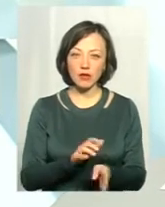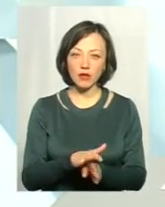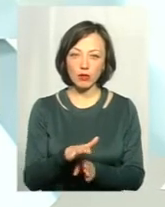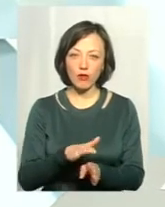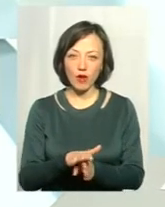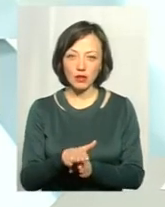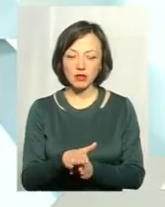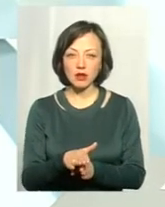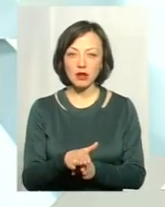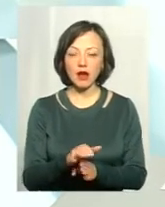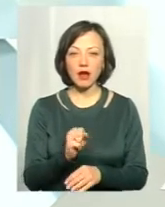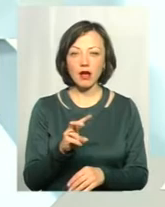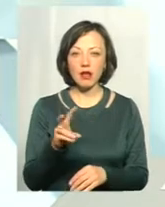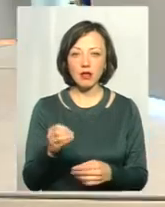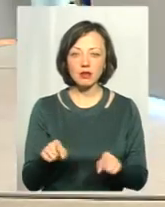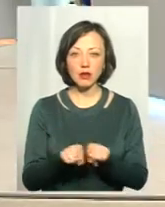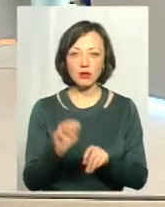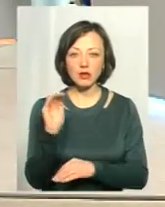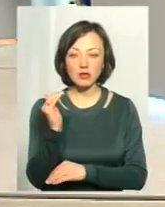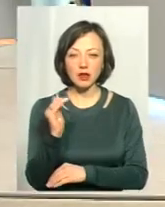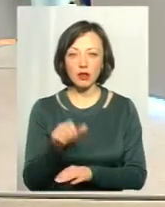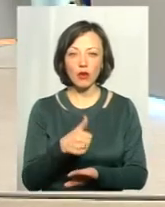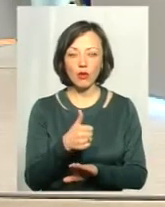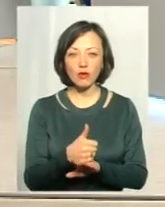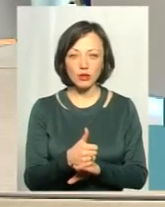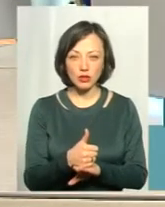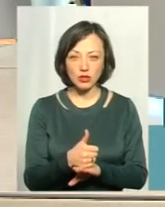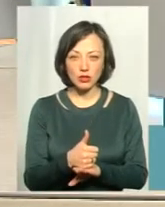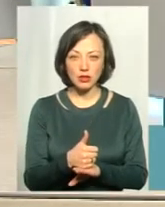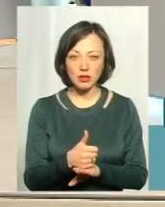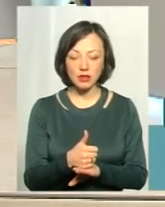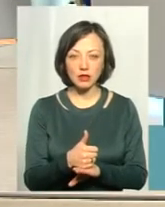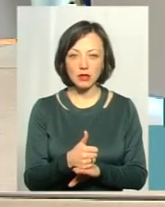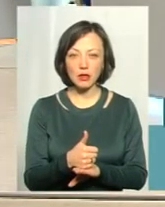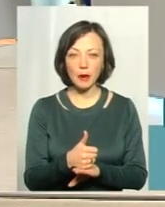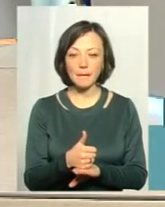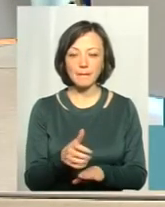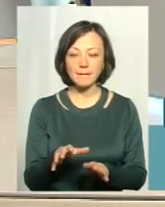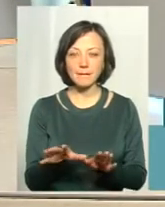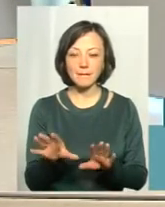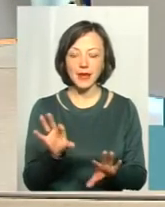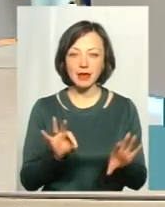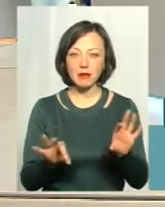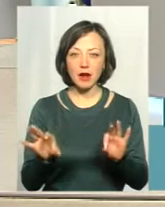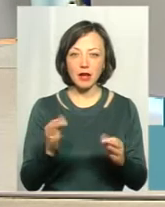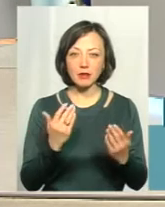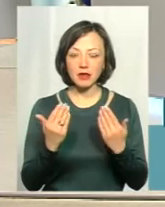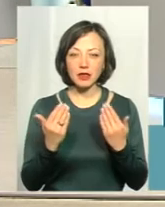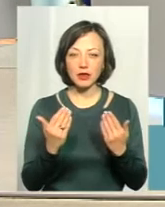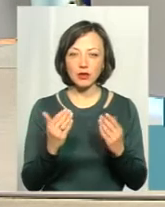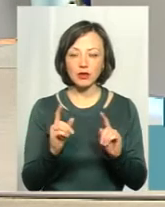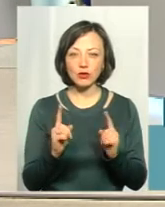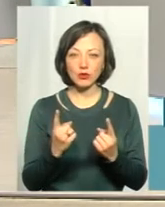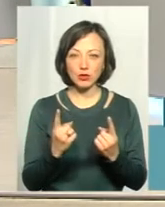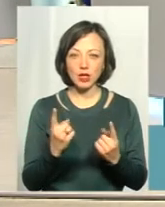відбуватися. Однак з такою дитиною найголовніше, як я казала, підібрати підхід. І він дуже